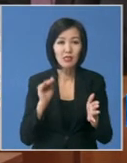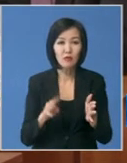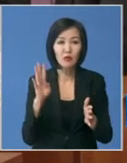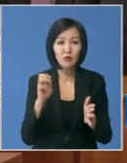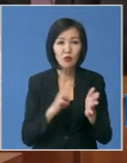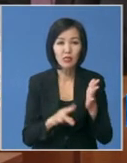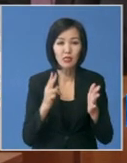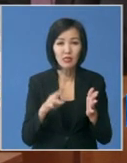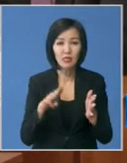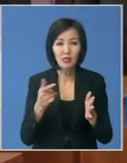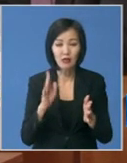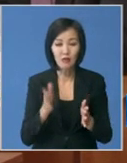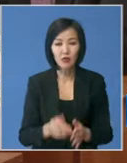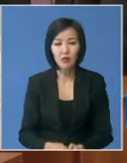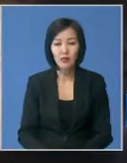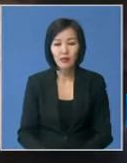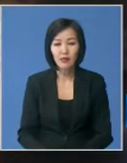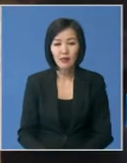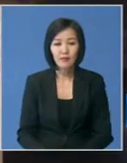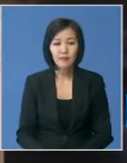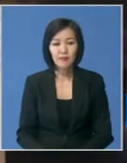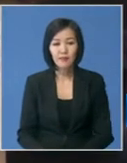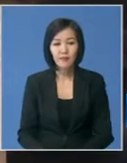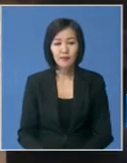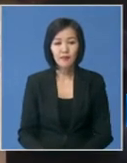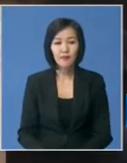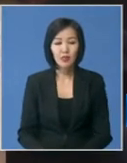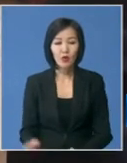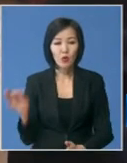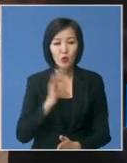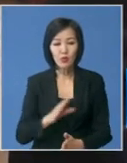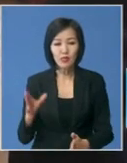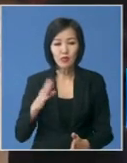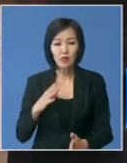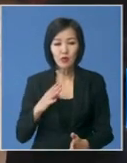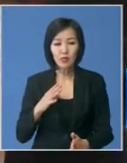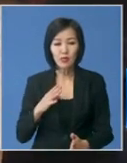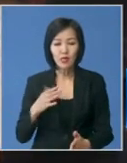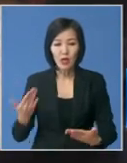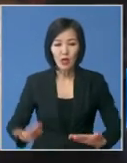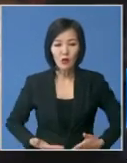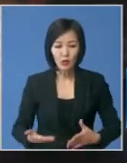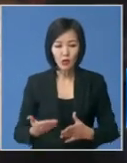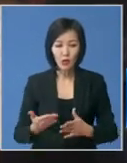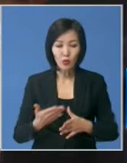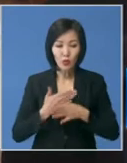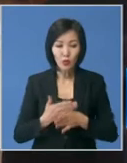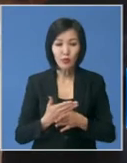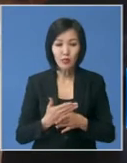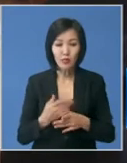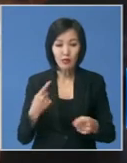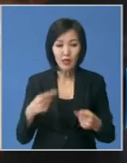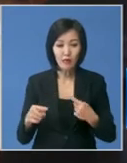28482 теңгені құрамақ. Осыған дейін қолданыста болған атаулы әлеуметтік көмектен айырмашылығы жаңа аз